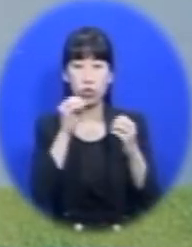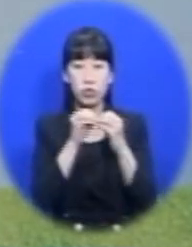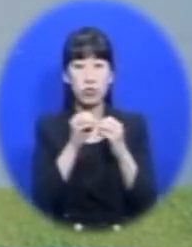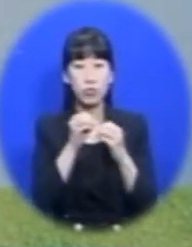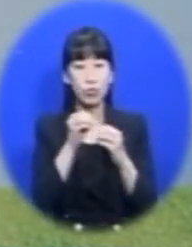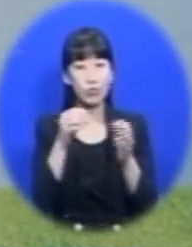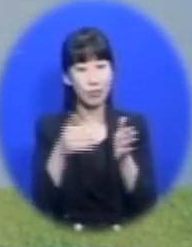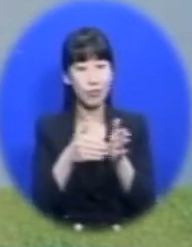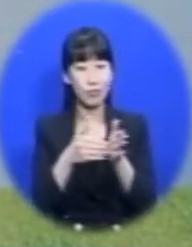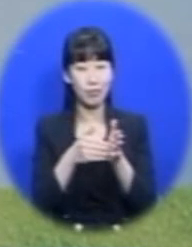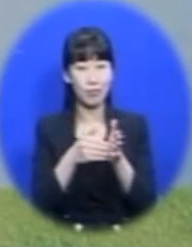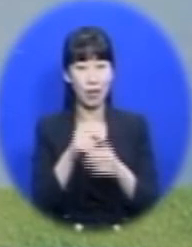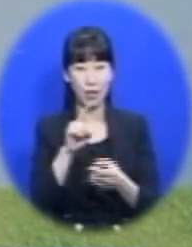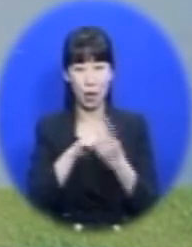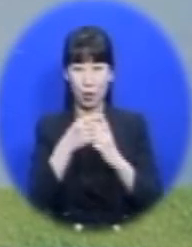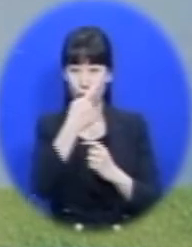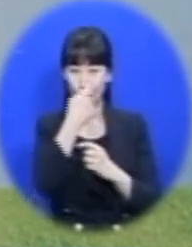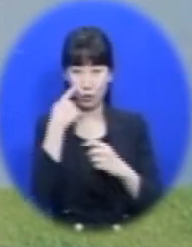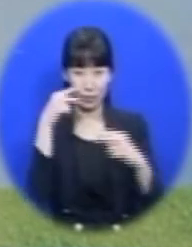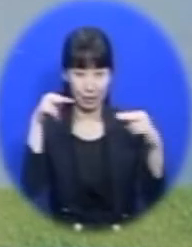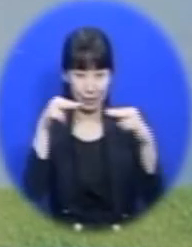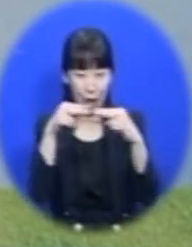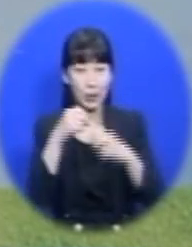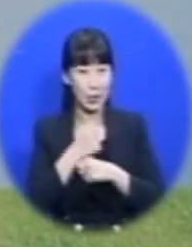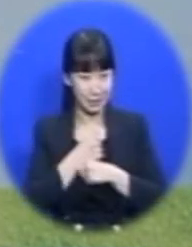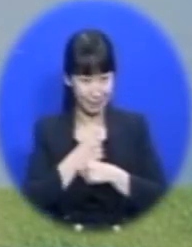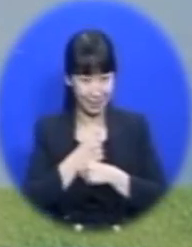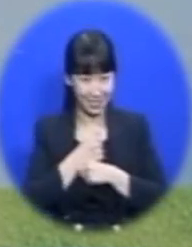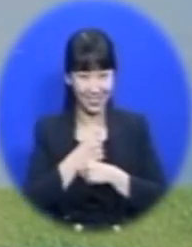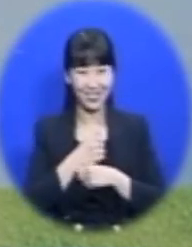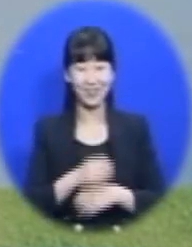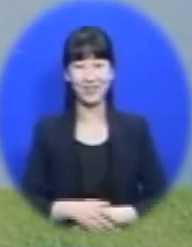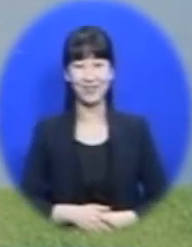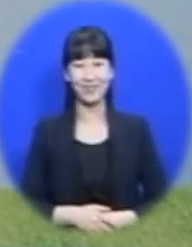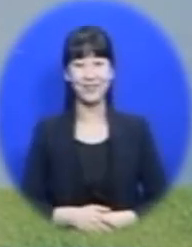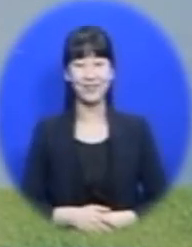거 조심해야 돼요. 네. 눈이 맞았다고 하잖아요. 네,